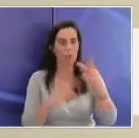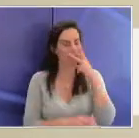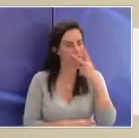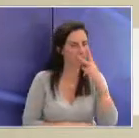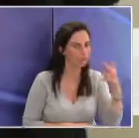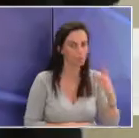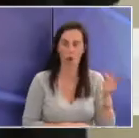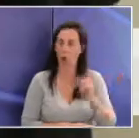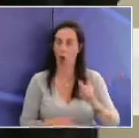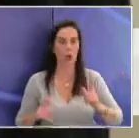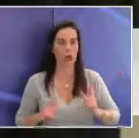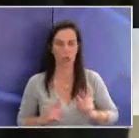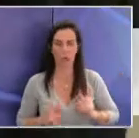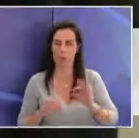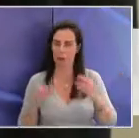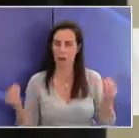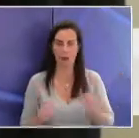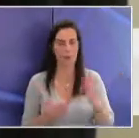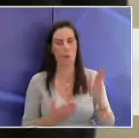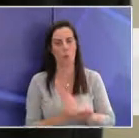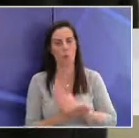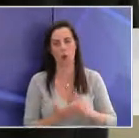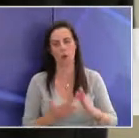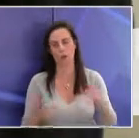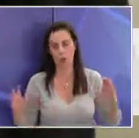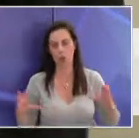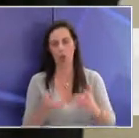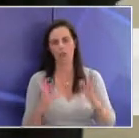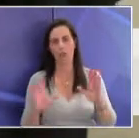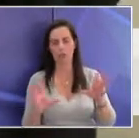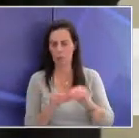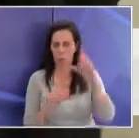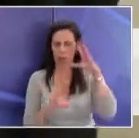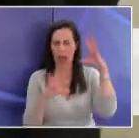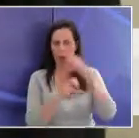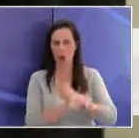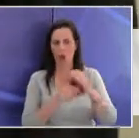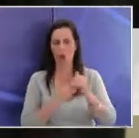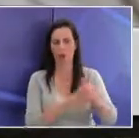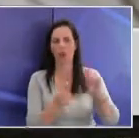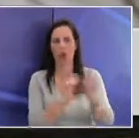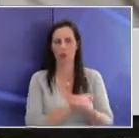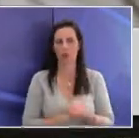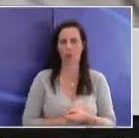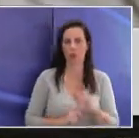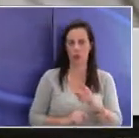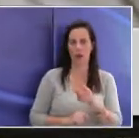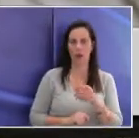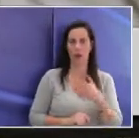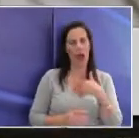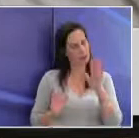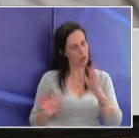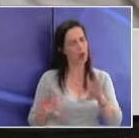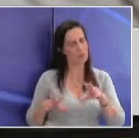לחלק מזה, לא חיכינו, באמת הדברים ערוכים ומוכנים כקבוצה אידיאולוגית שתוביל שינוי. אבל בואו נהיה, אני